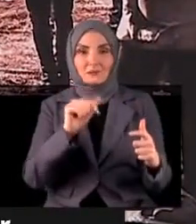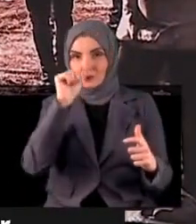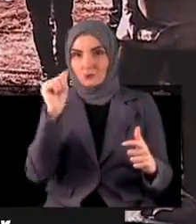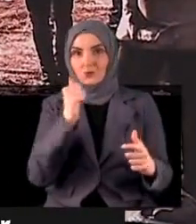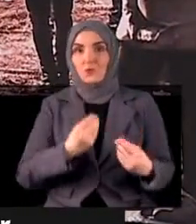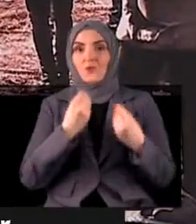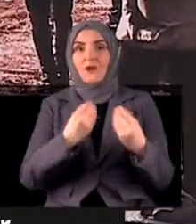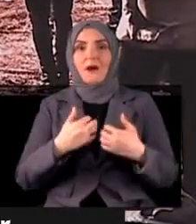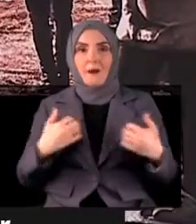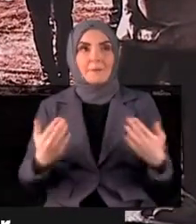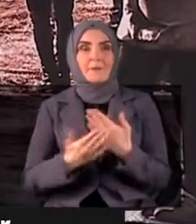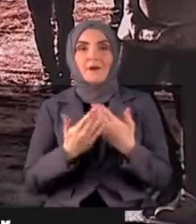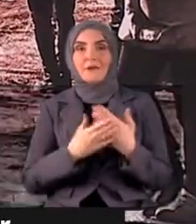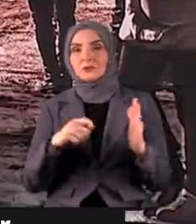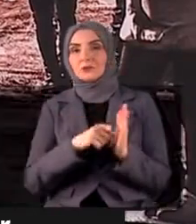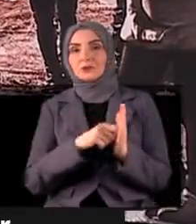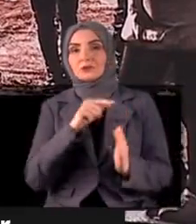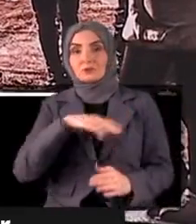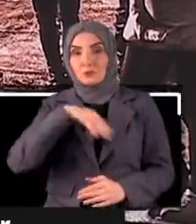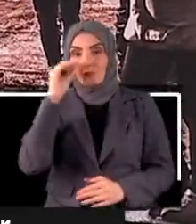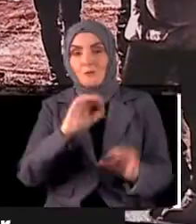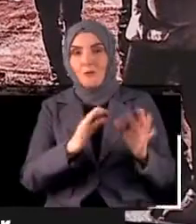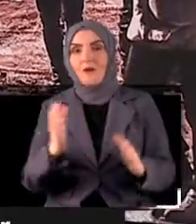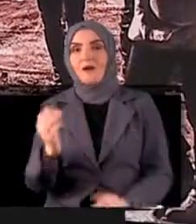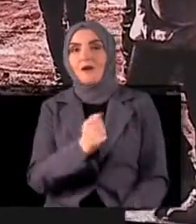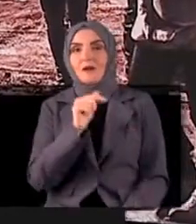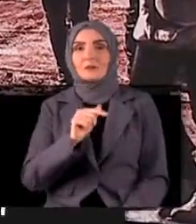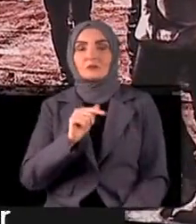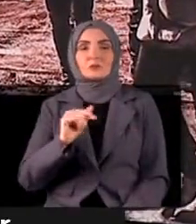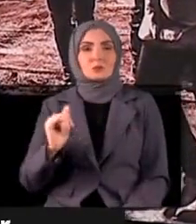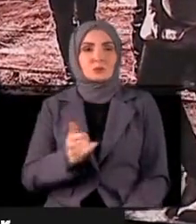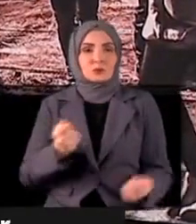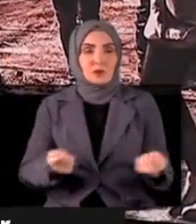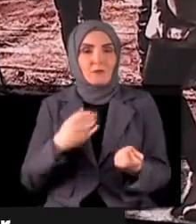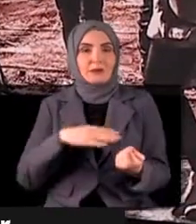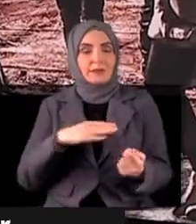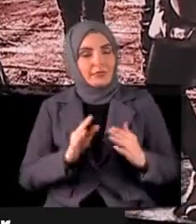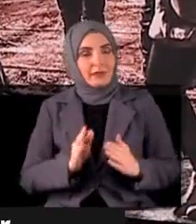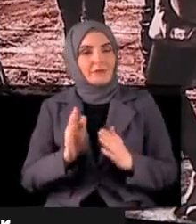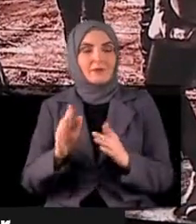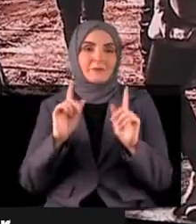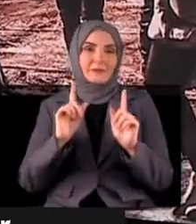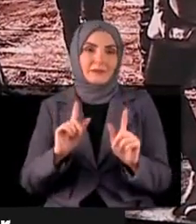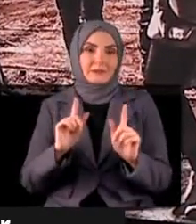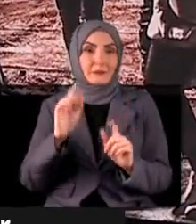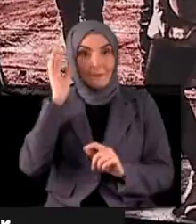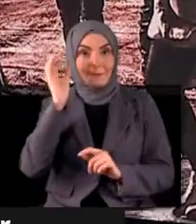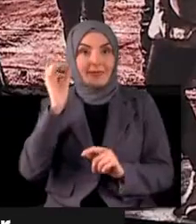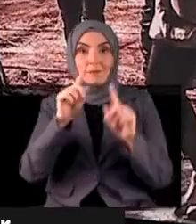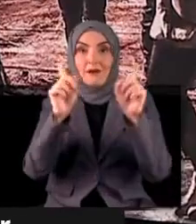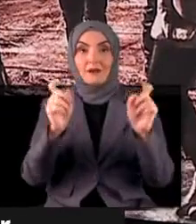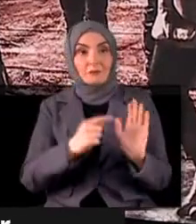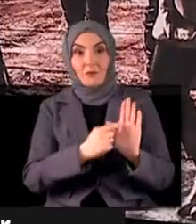bu ruhla aldı. Bu azim, bu direnç devam etmeli. Bilimin gösterdiği harita izlenmeli.